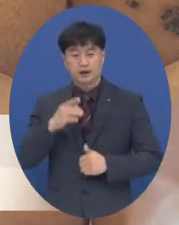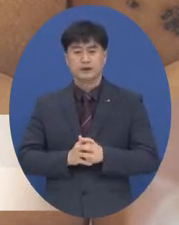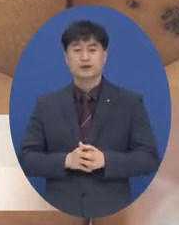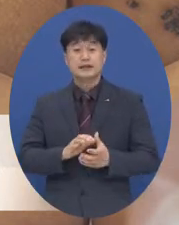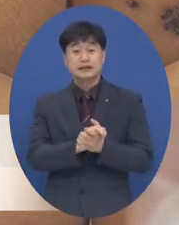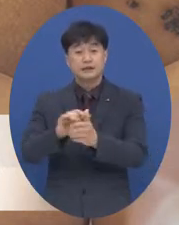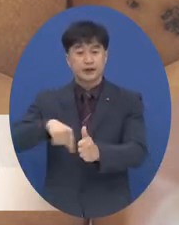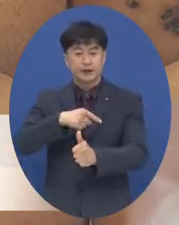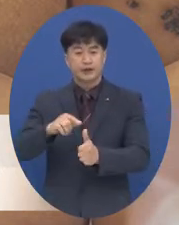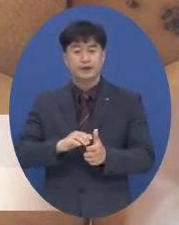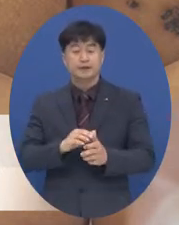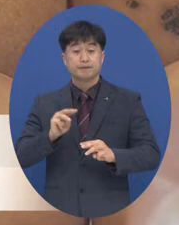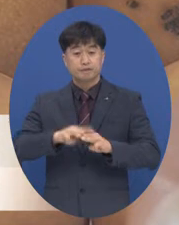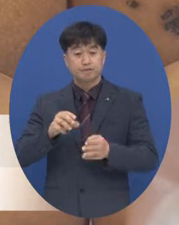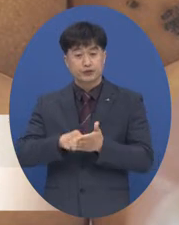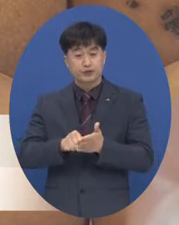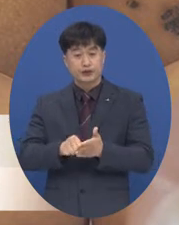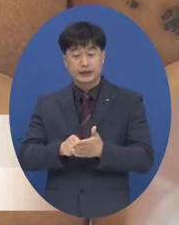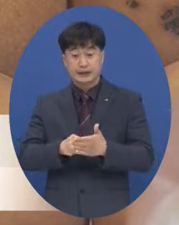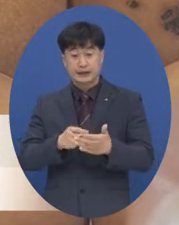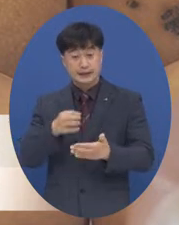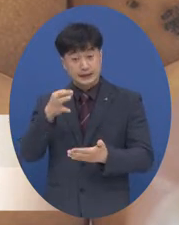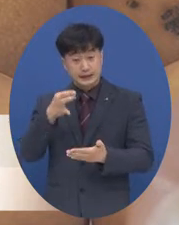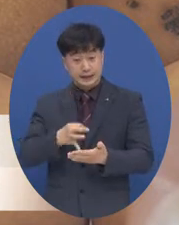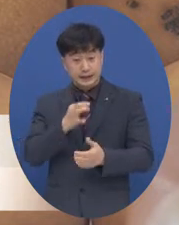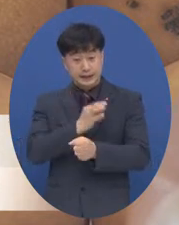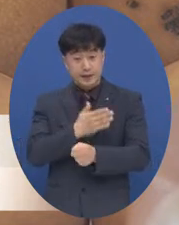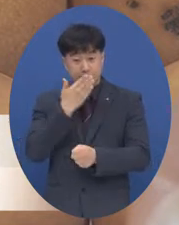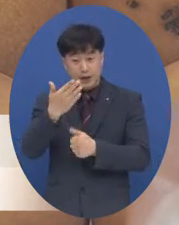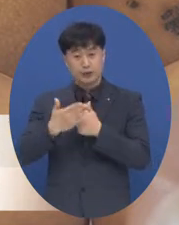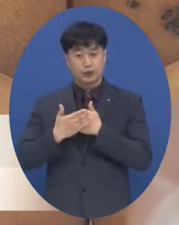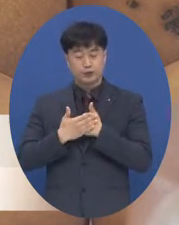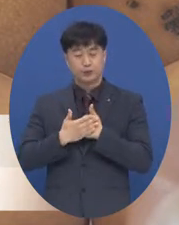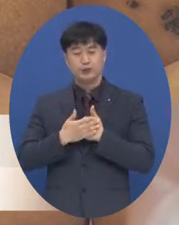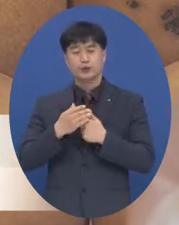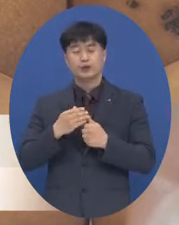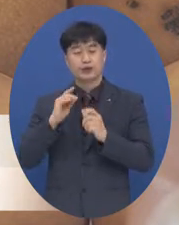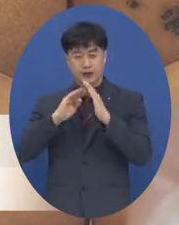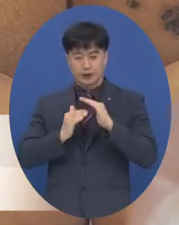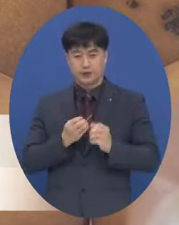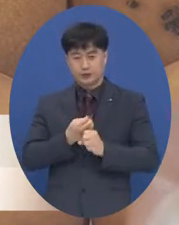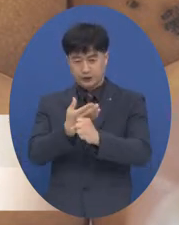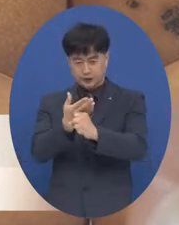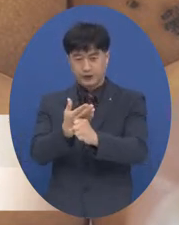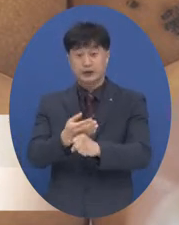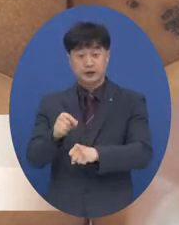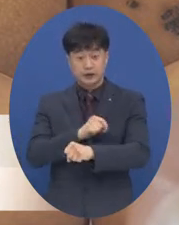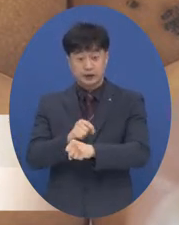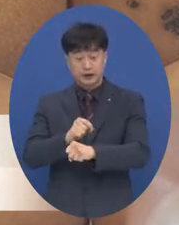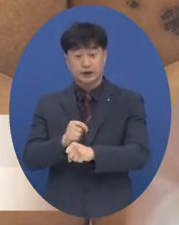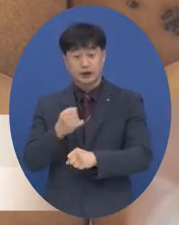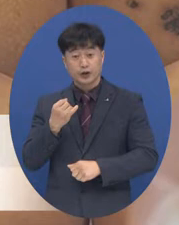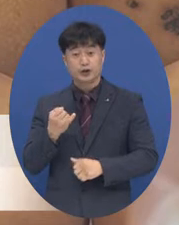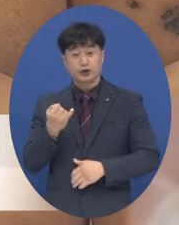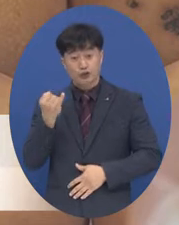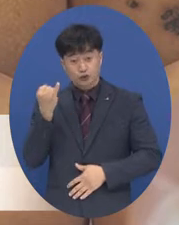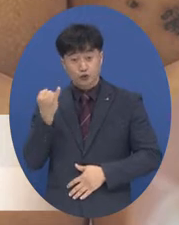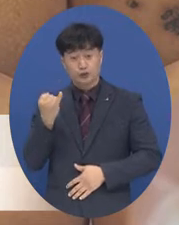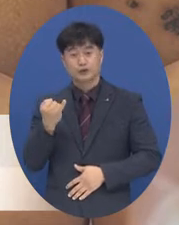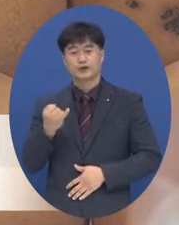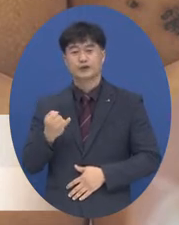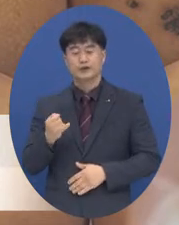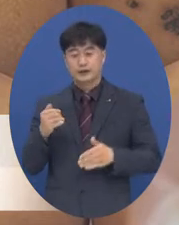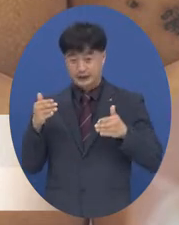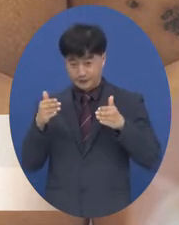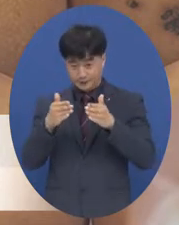들어보셨나요? 친환경 농산물 알뜰 구매하는데 도움 되실 만한 소식 최지연 기자가 준비했다고 하니까요. 특히 주부님들 이번